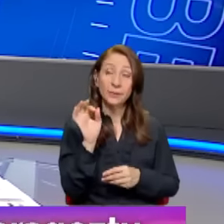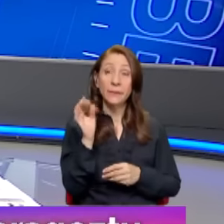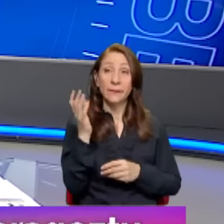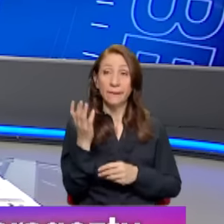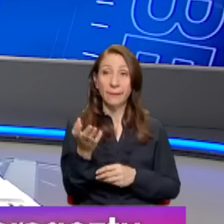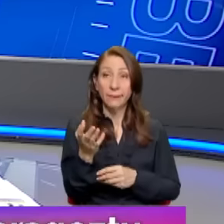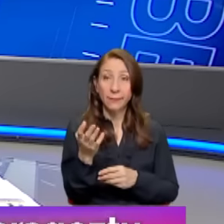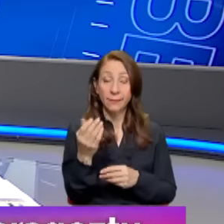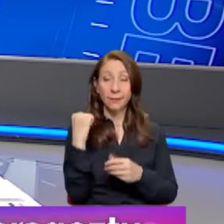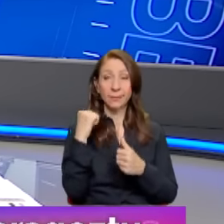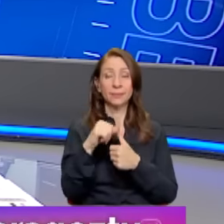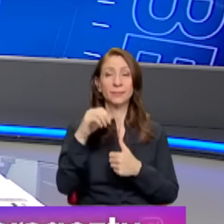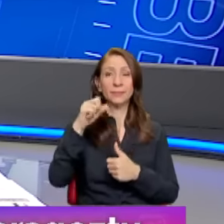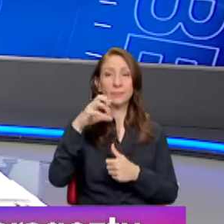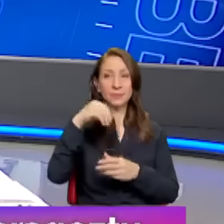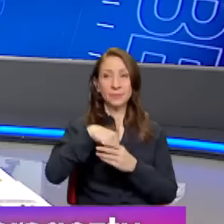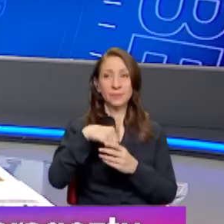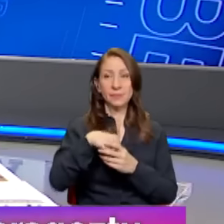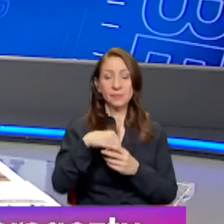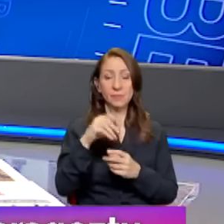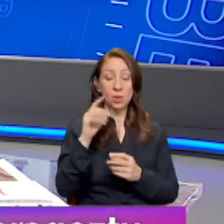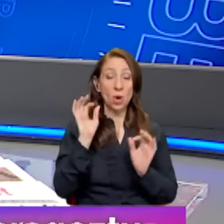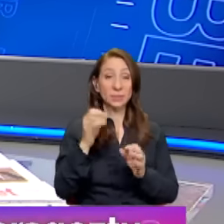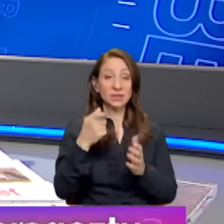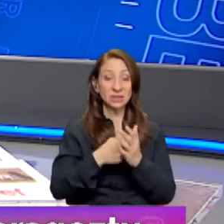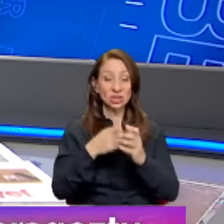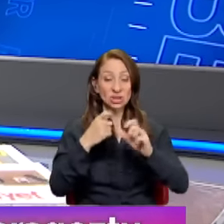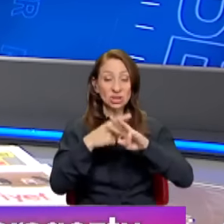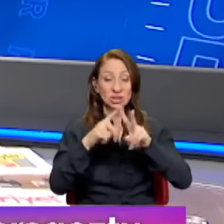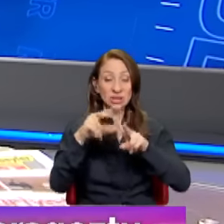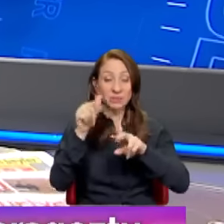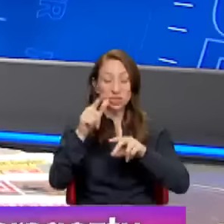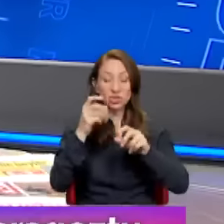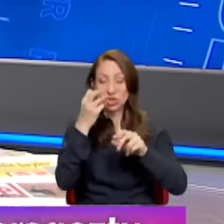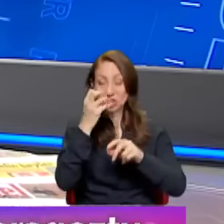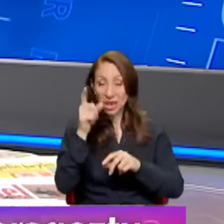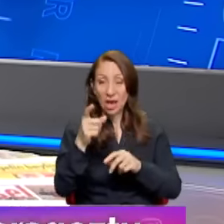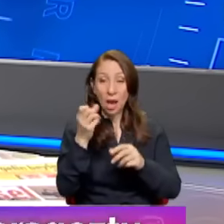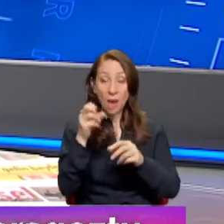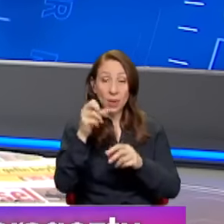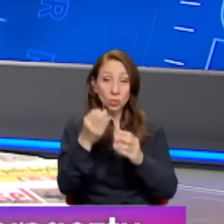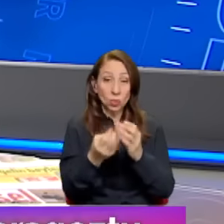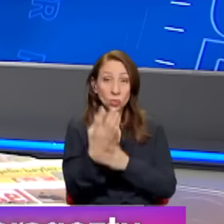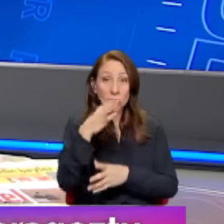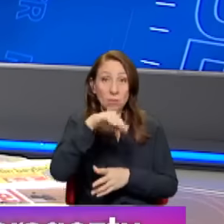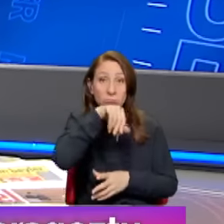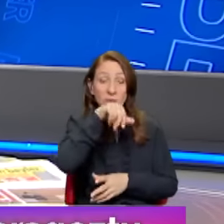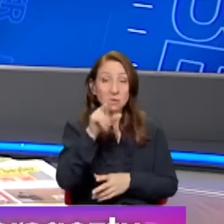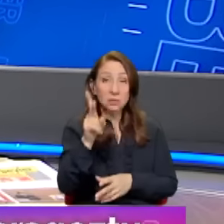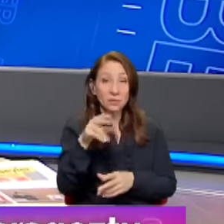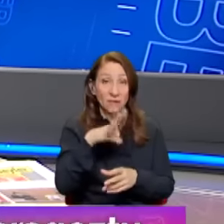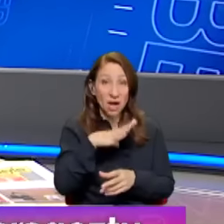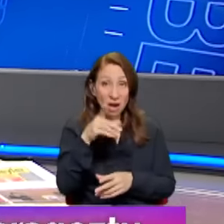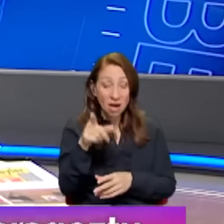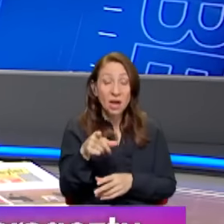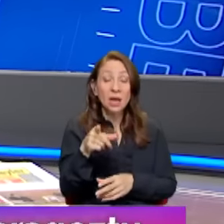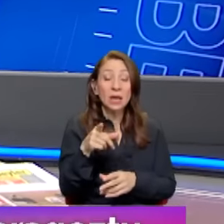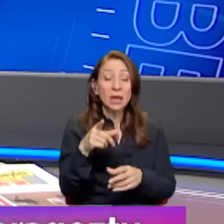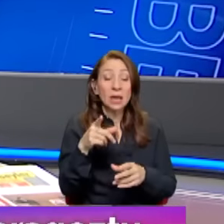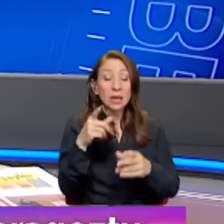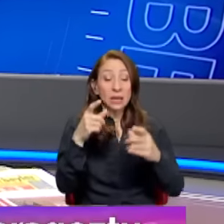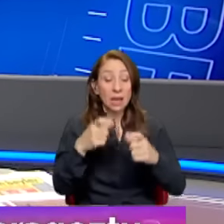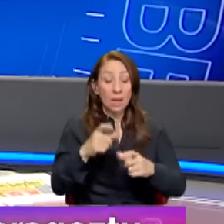E yine AK Parti'nin içinde etkili bir isim Cemil Çiçek AK Parti'nin kuruluşunda yer alan isimlerden birisiydi yani